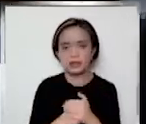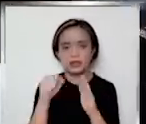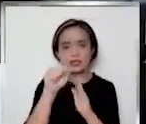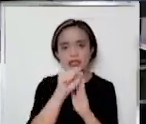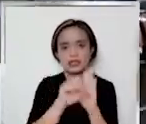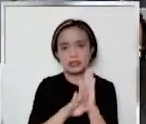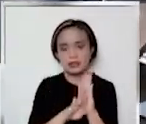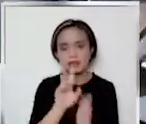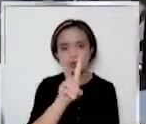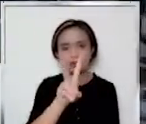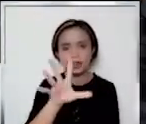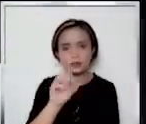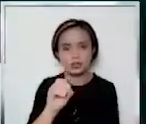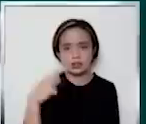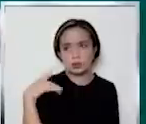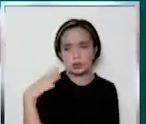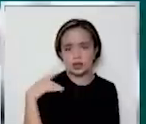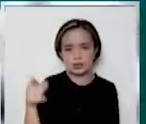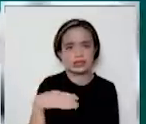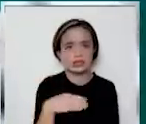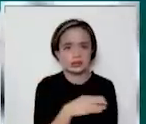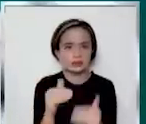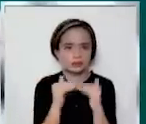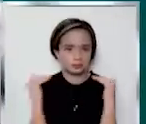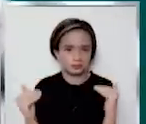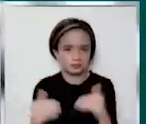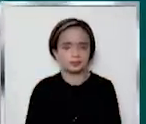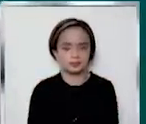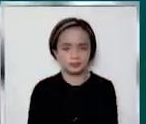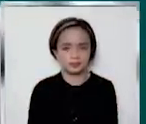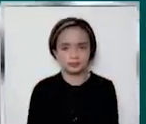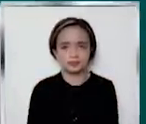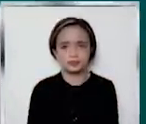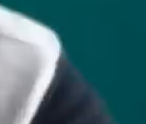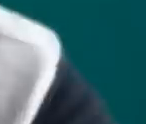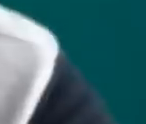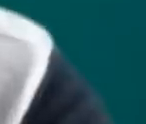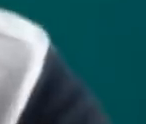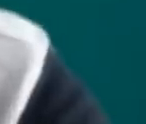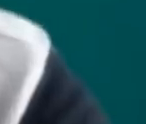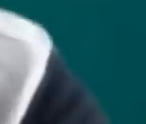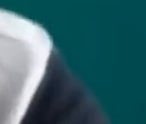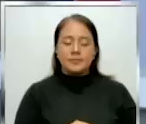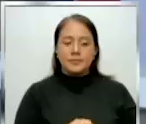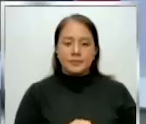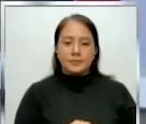na nakabinbin pa sa committee level. Para sa GMA Integrated News, Dano Tingkungko, Nakatutok, 24